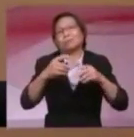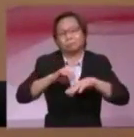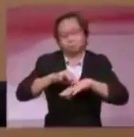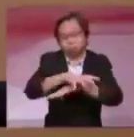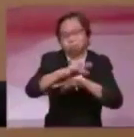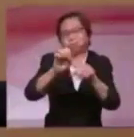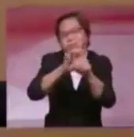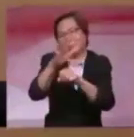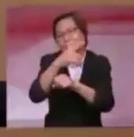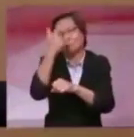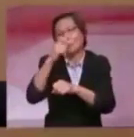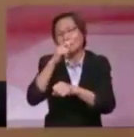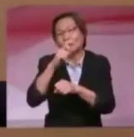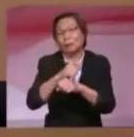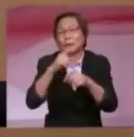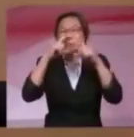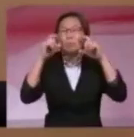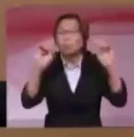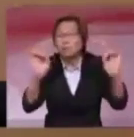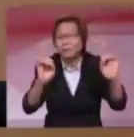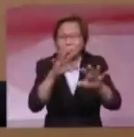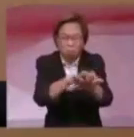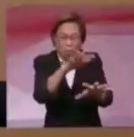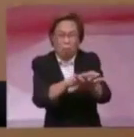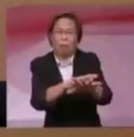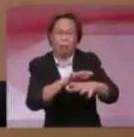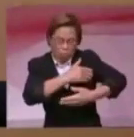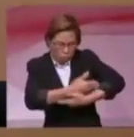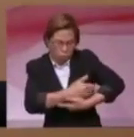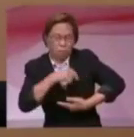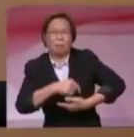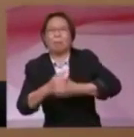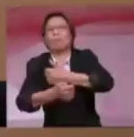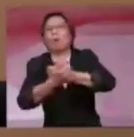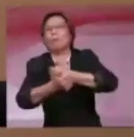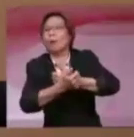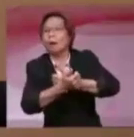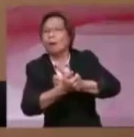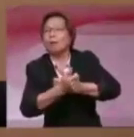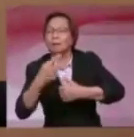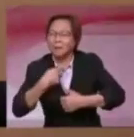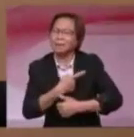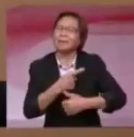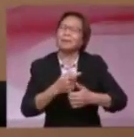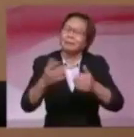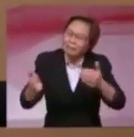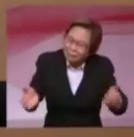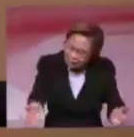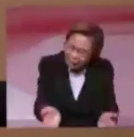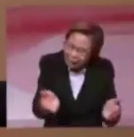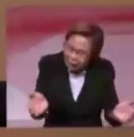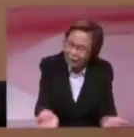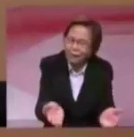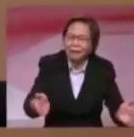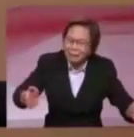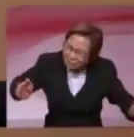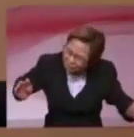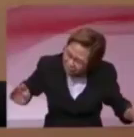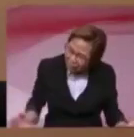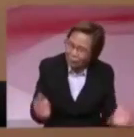kita buka debit sesaat itu bawah mungkin membahayakan jadi kita menggalakkan yang kamu galak